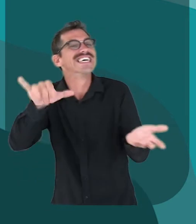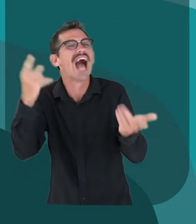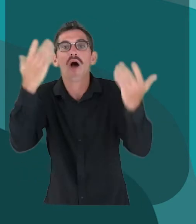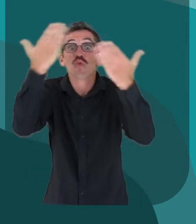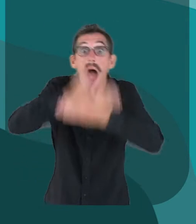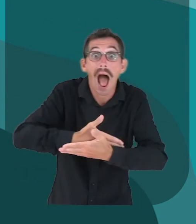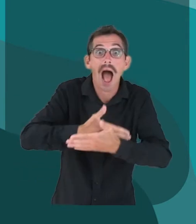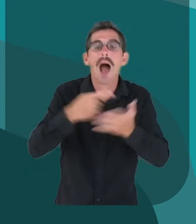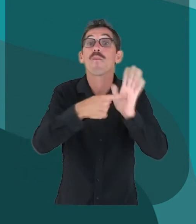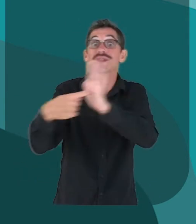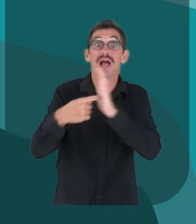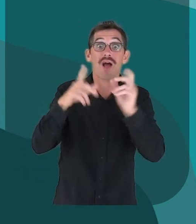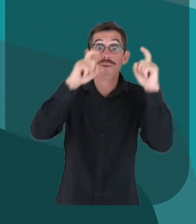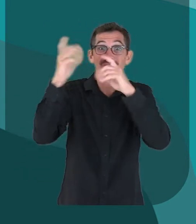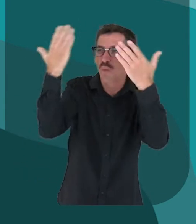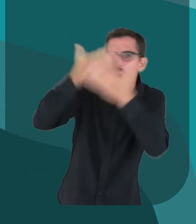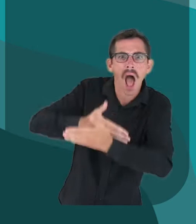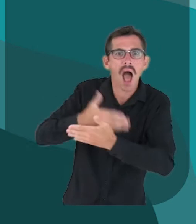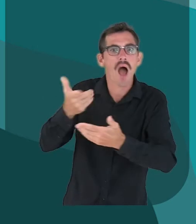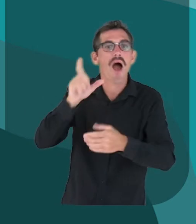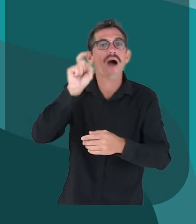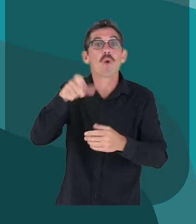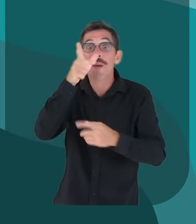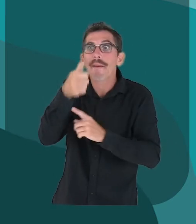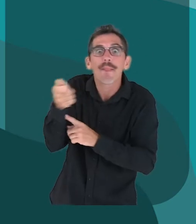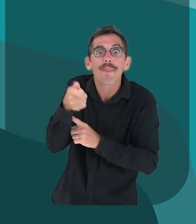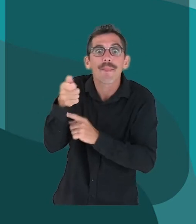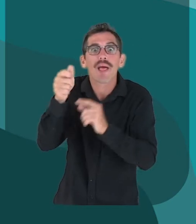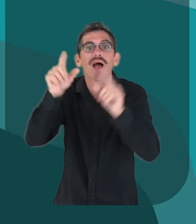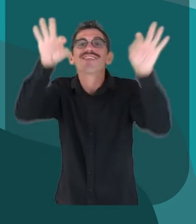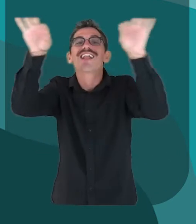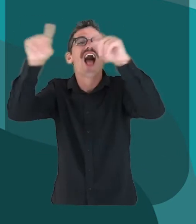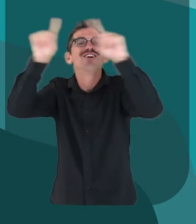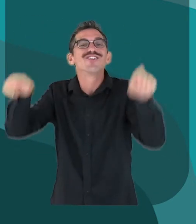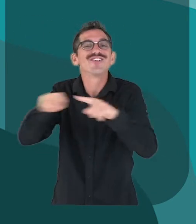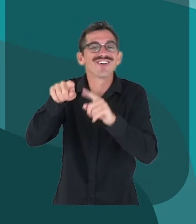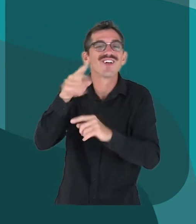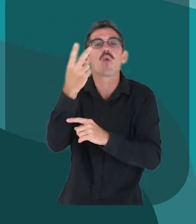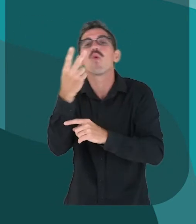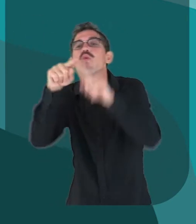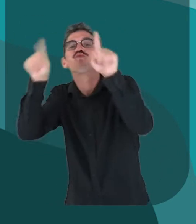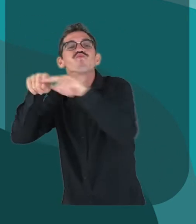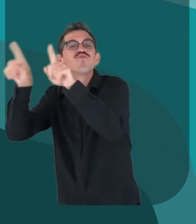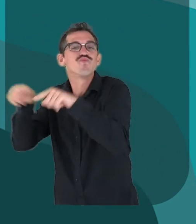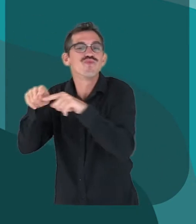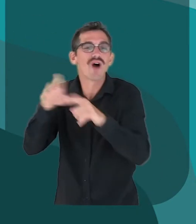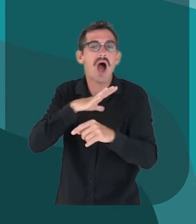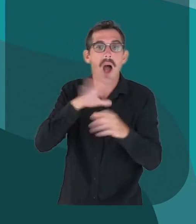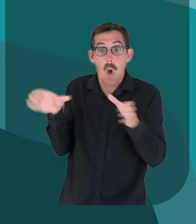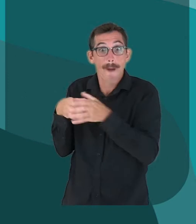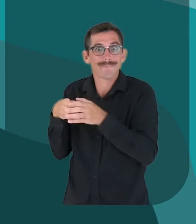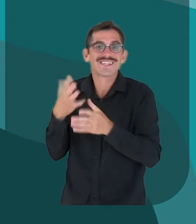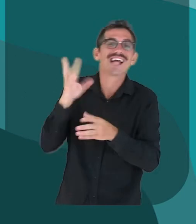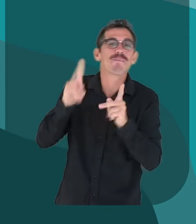noir. C'était dans une expo photo, tout dans le noir. Puis tu avais des petites lampes de poche qui étaient attachées au mur à côté de paquets 2-3 photos. Fait que